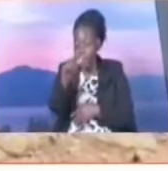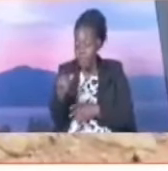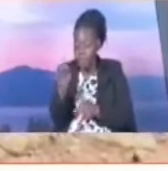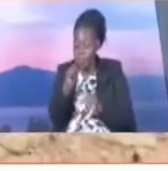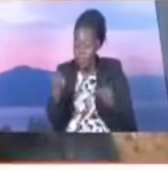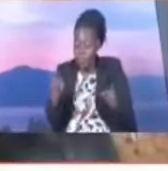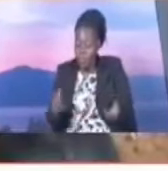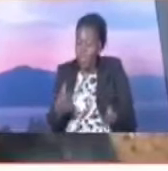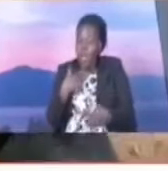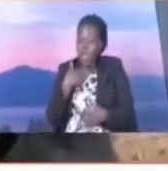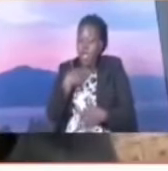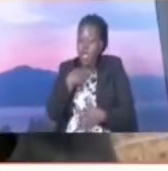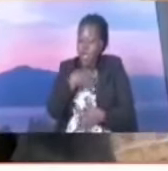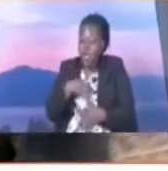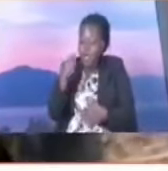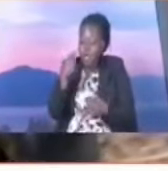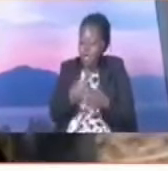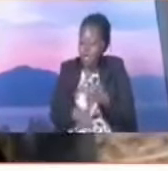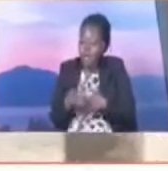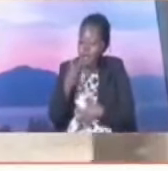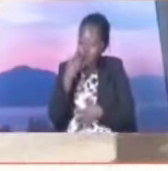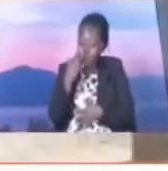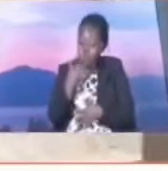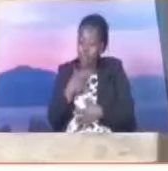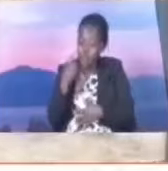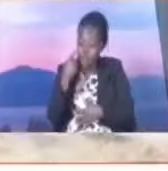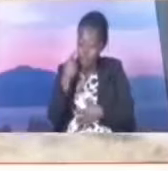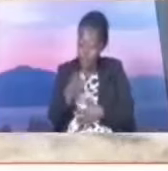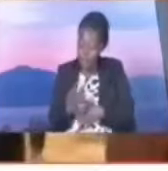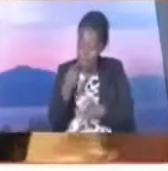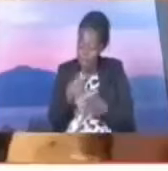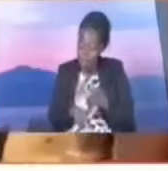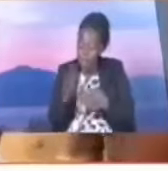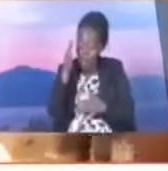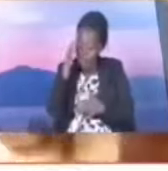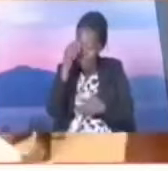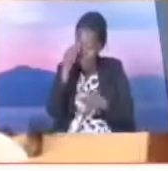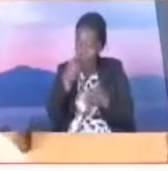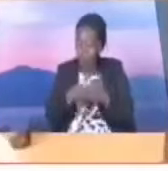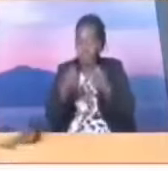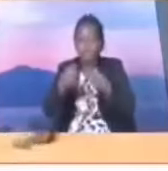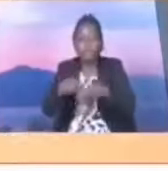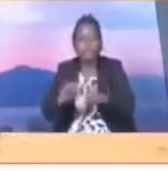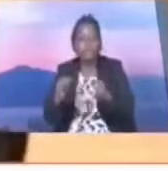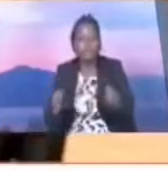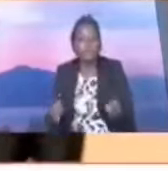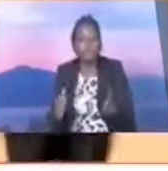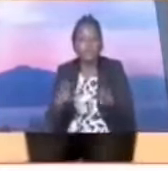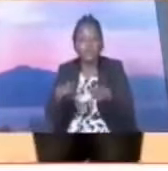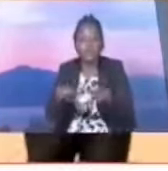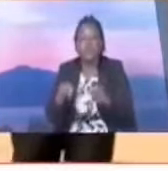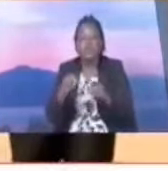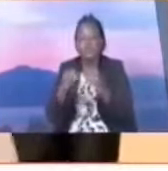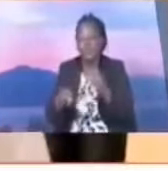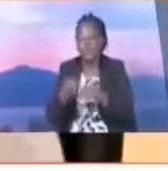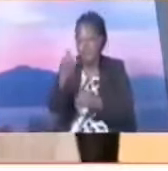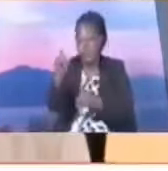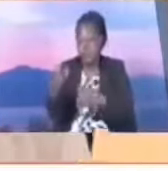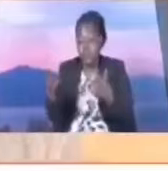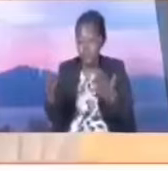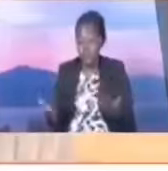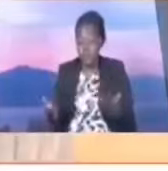edda baagala okulaba n'okufuza amasabo gaabwe biki ebikolebwayo. Bano bawambye omwana w'abandi bamutadde